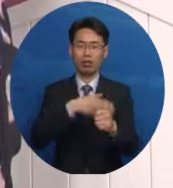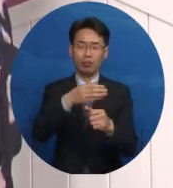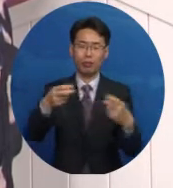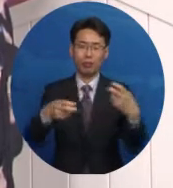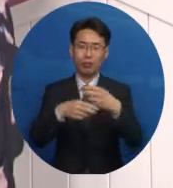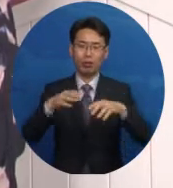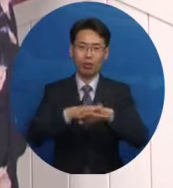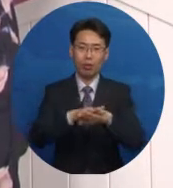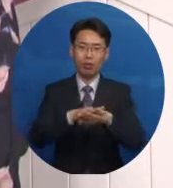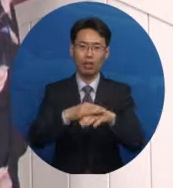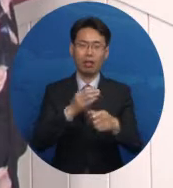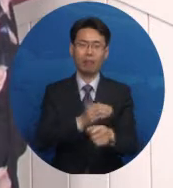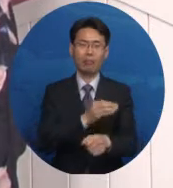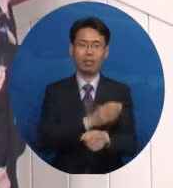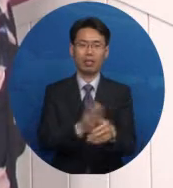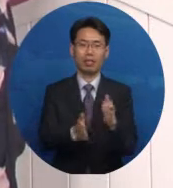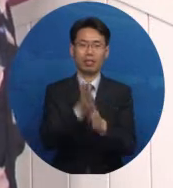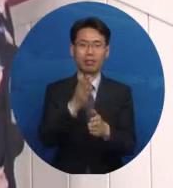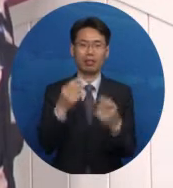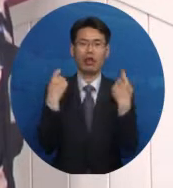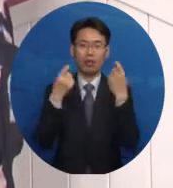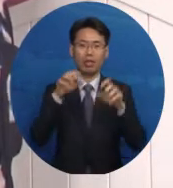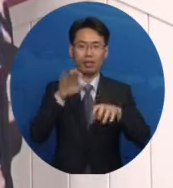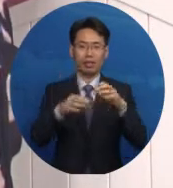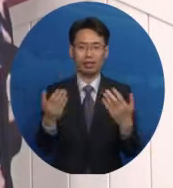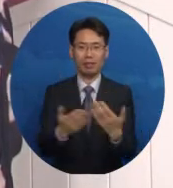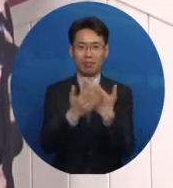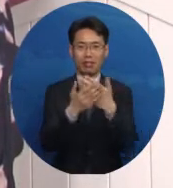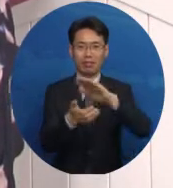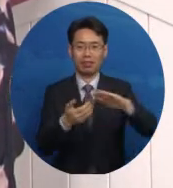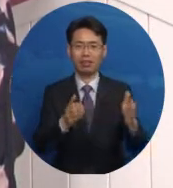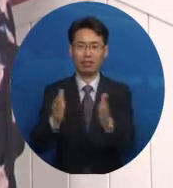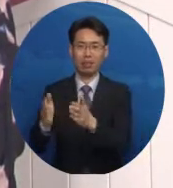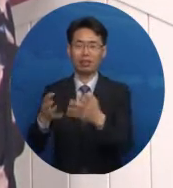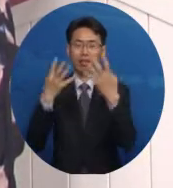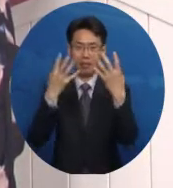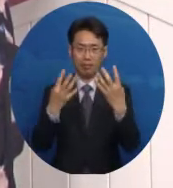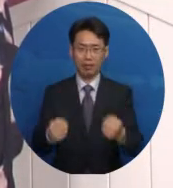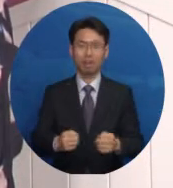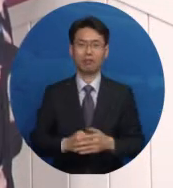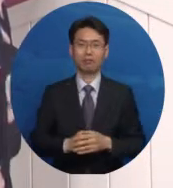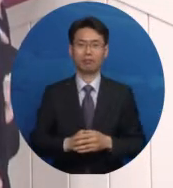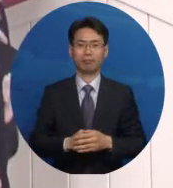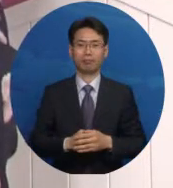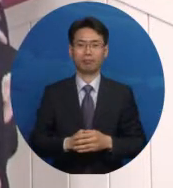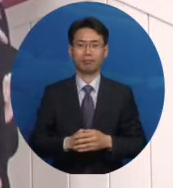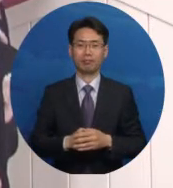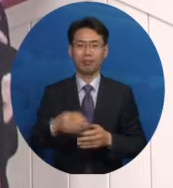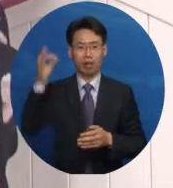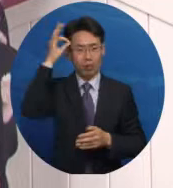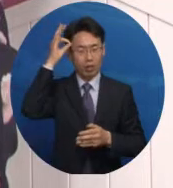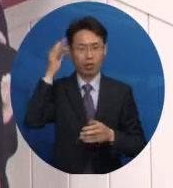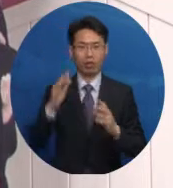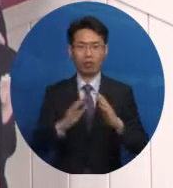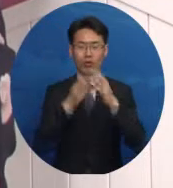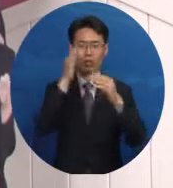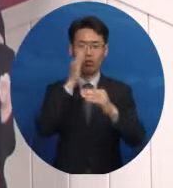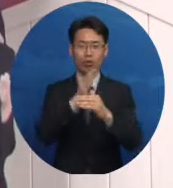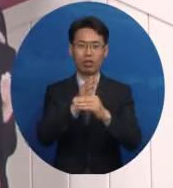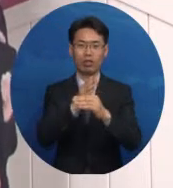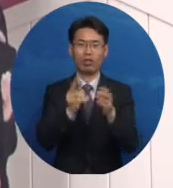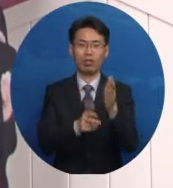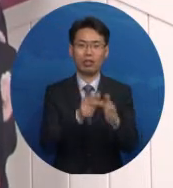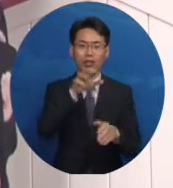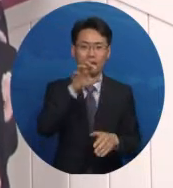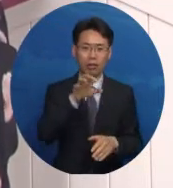주변 교통망과 편의시설, 관광 상품 개발 등 사전에 준비해야 할 것이 참 많은데요. 포항시가 공사가 착착